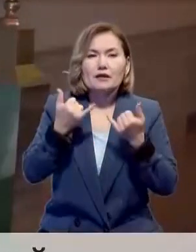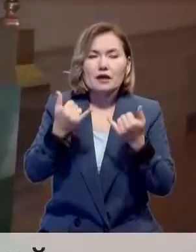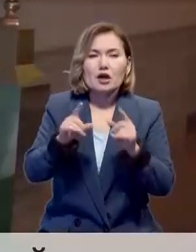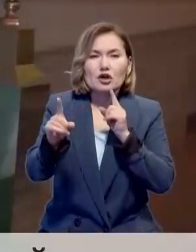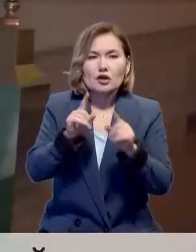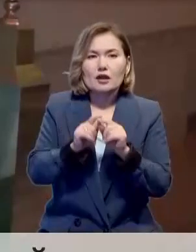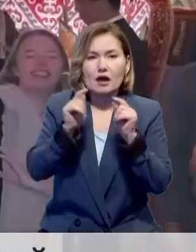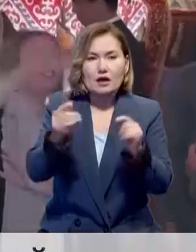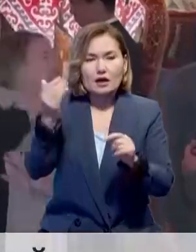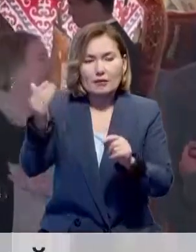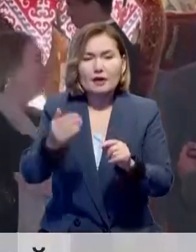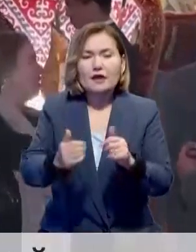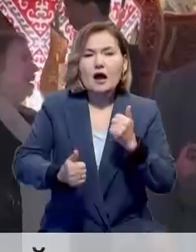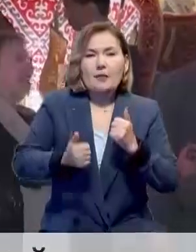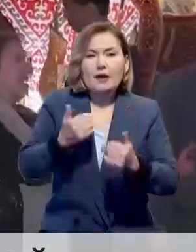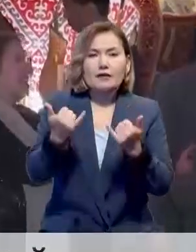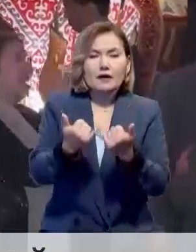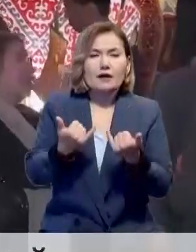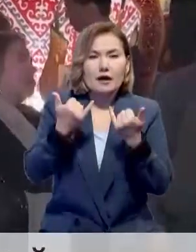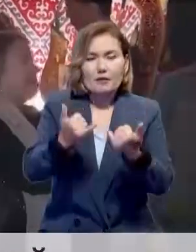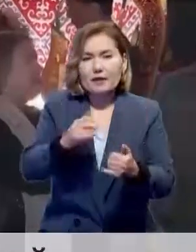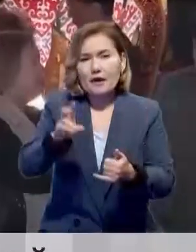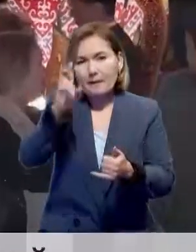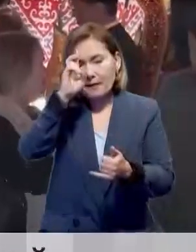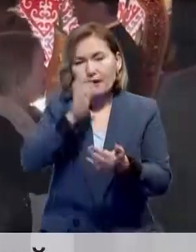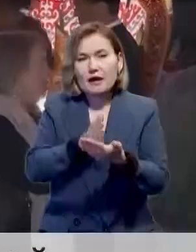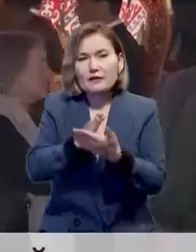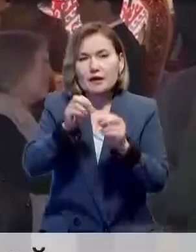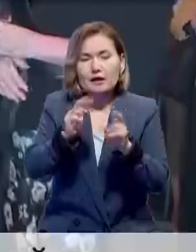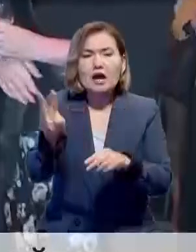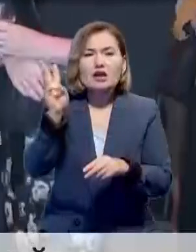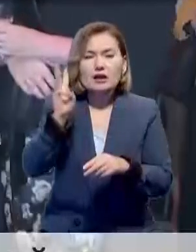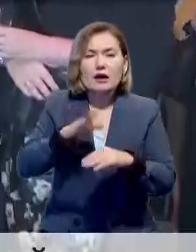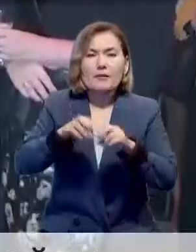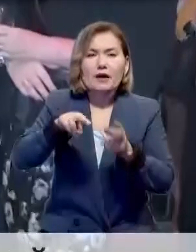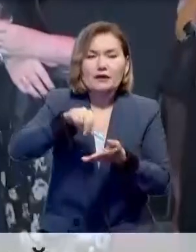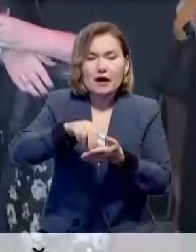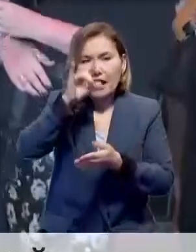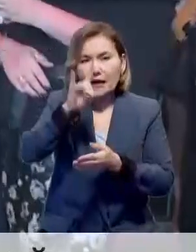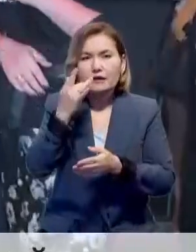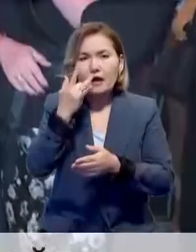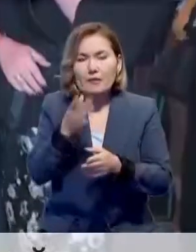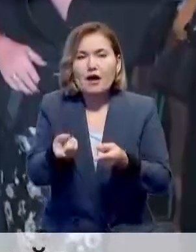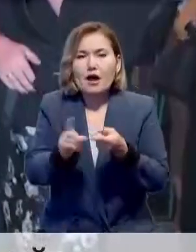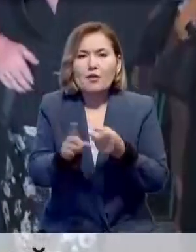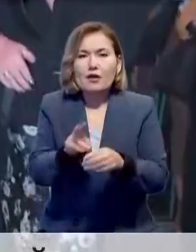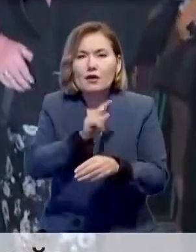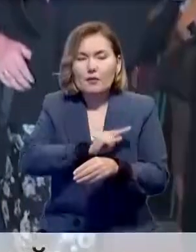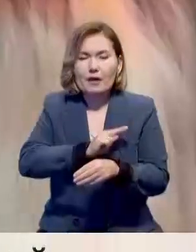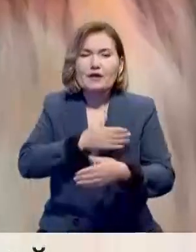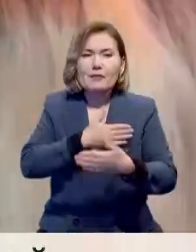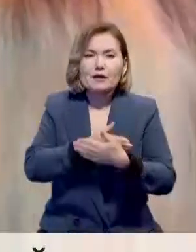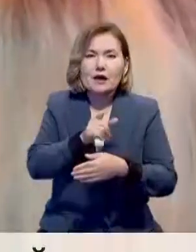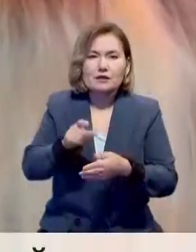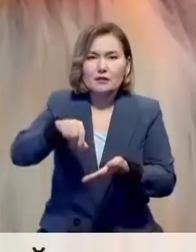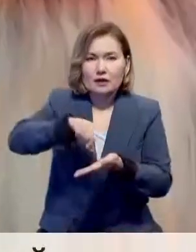жиын ұйымдастырылды. Мәртебелі меймандардың арасында мемлекеттік департамент, дипломаттар, сарапшылар, екі елдің арасындағы байланысты арттырып жүрген белсенді